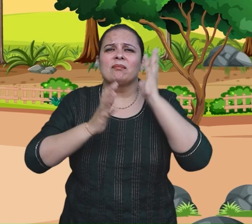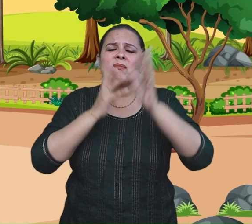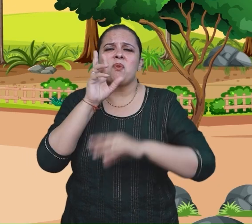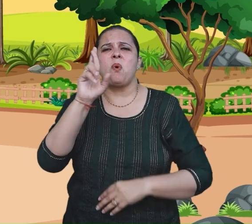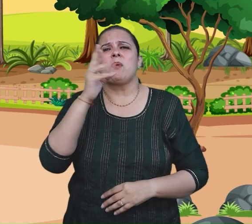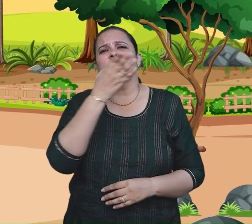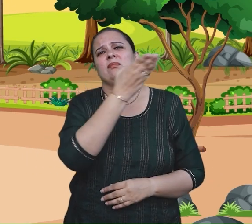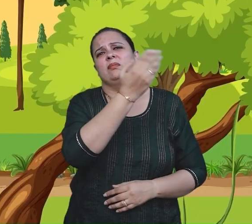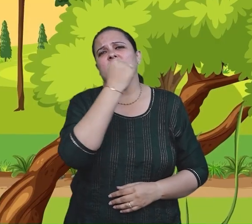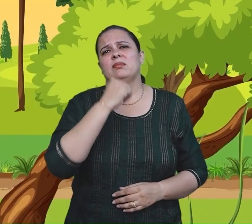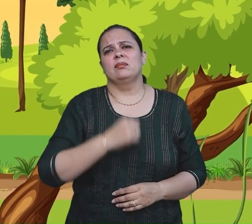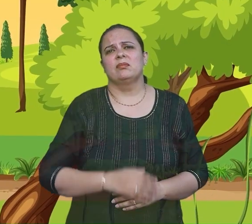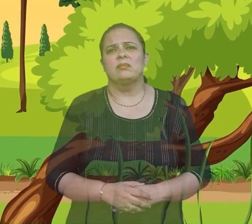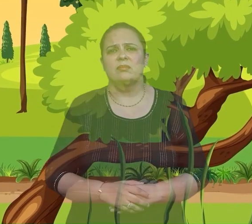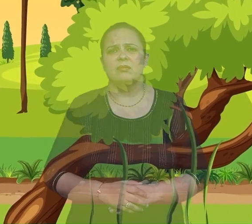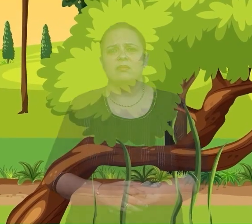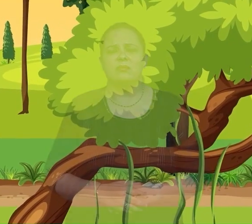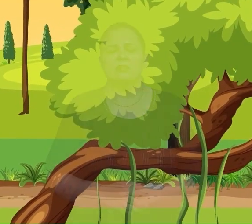आएगा।